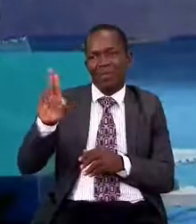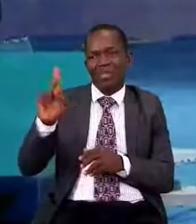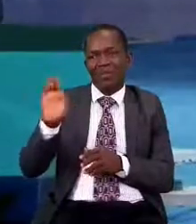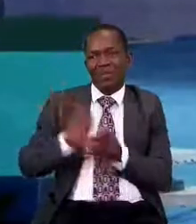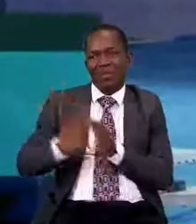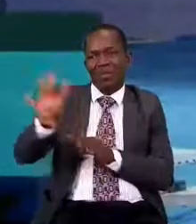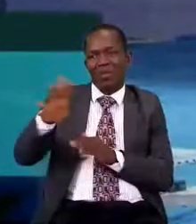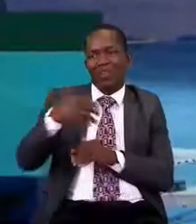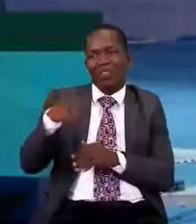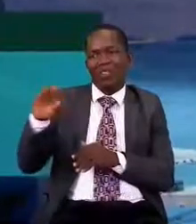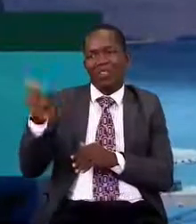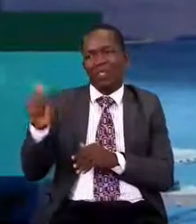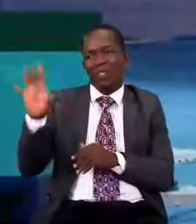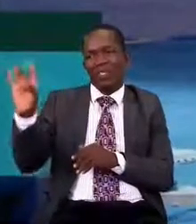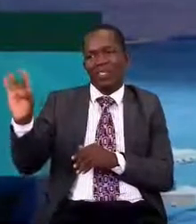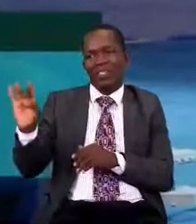verset 18,